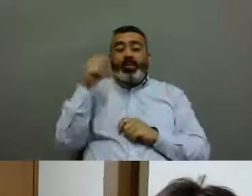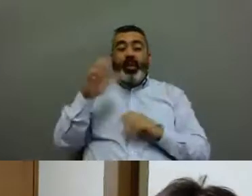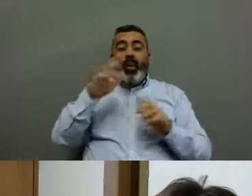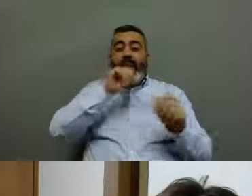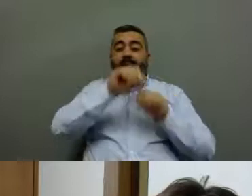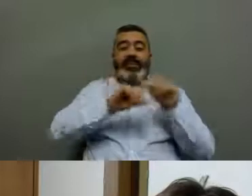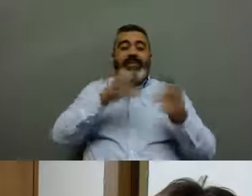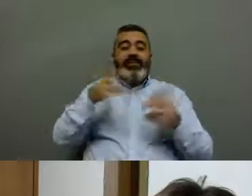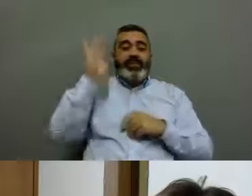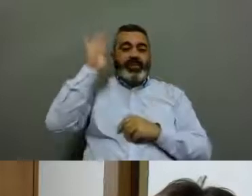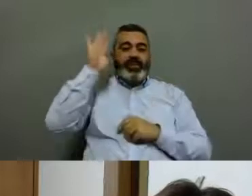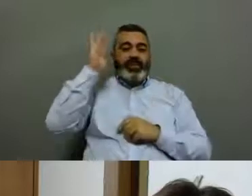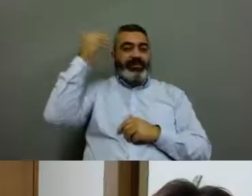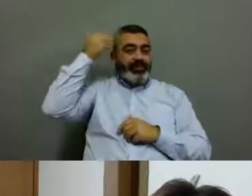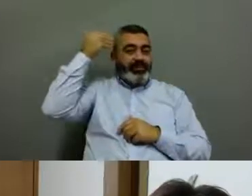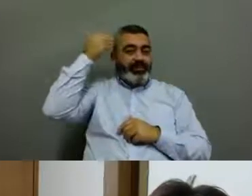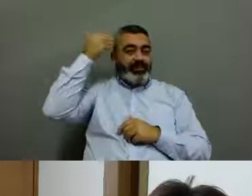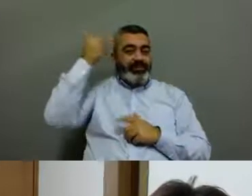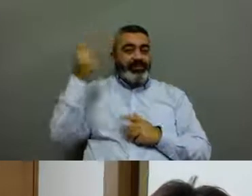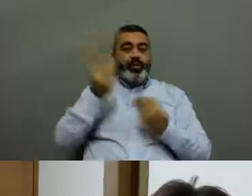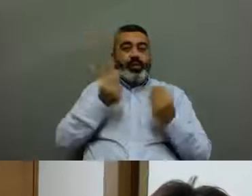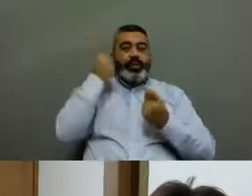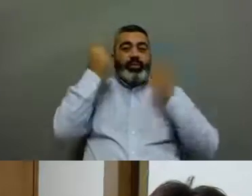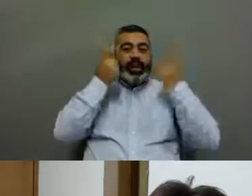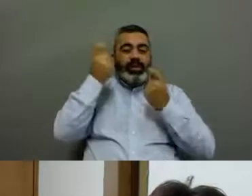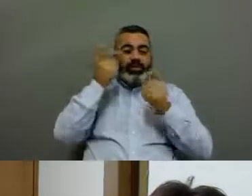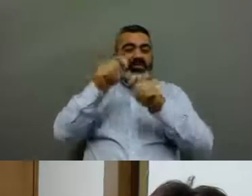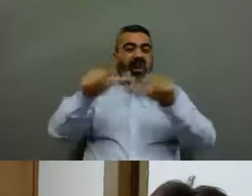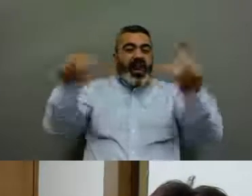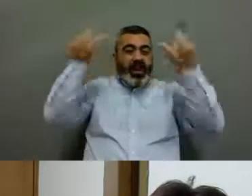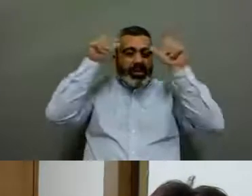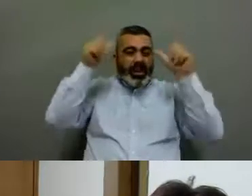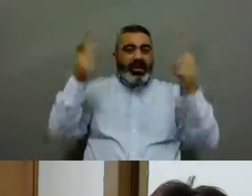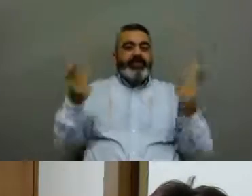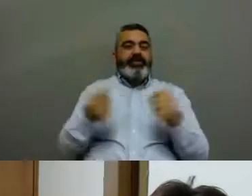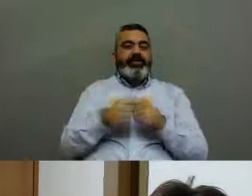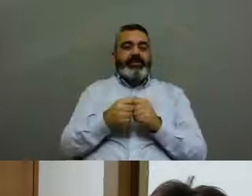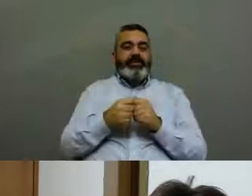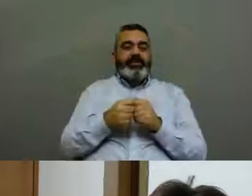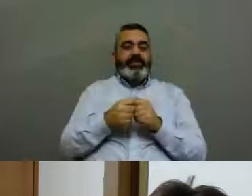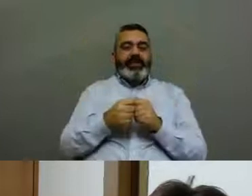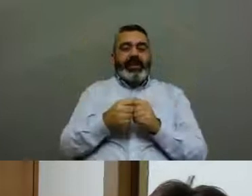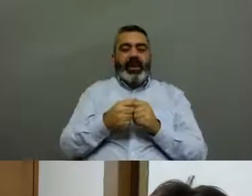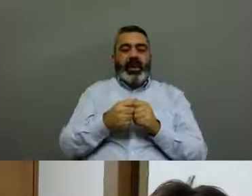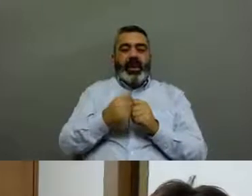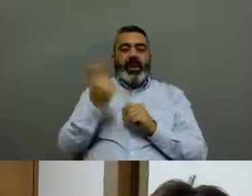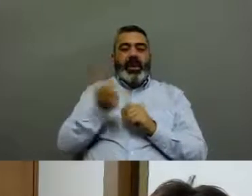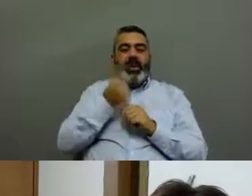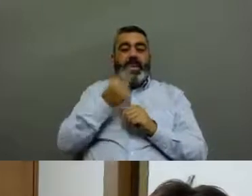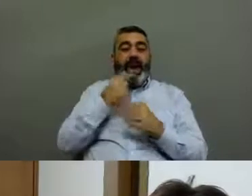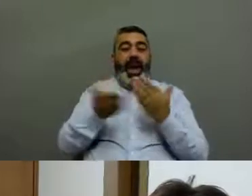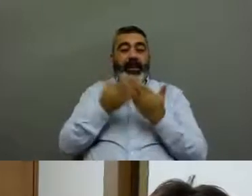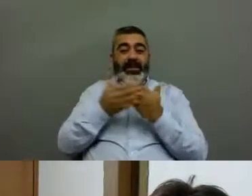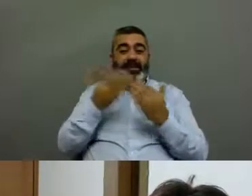νοοτροπίες, ο τρόπος σκέψης, τα στερεότυπα. Όπως λέω και εγώ σε κάθε επίσκεψη που κάνω